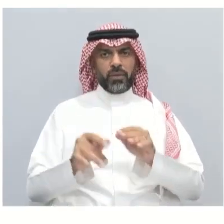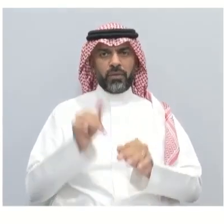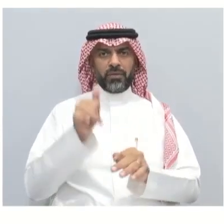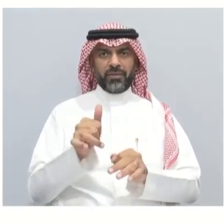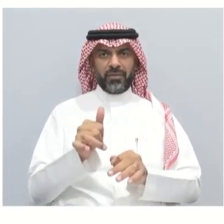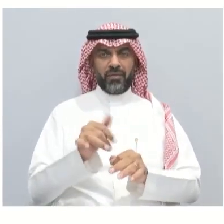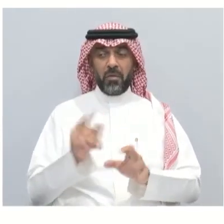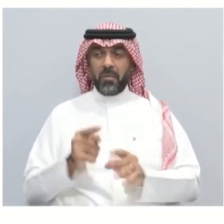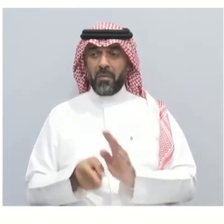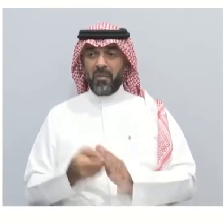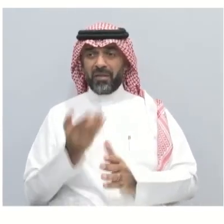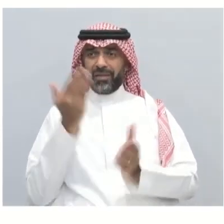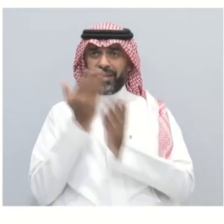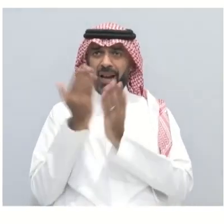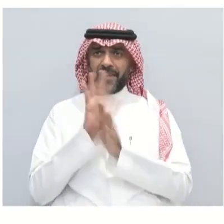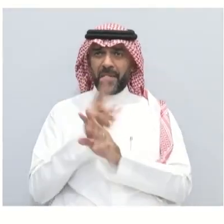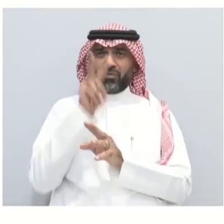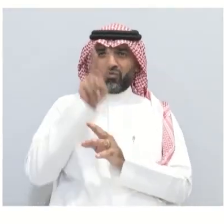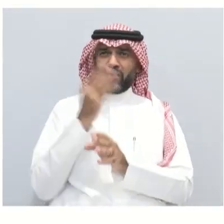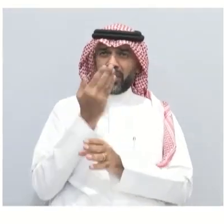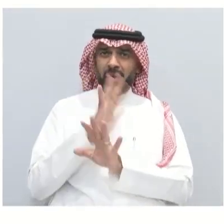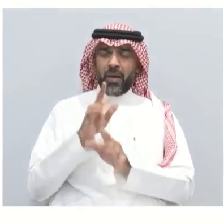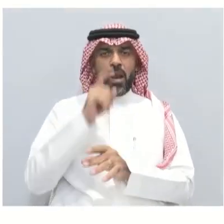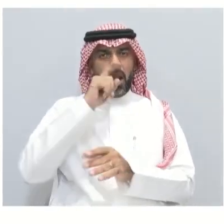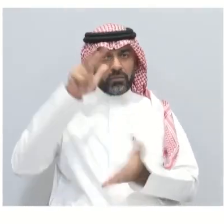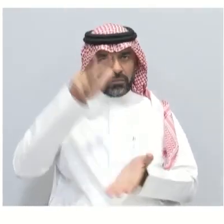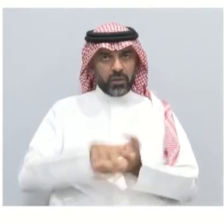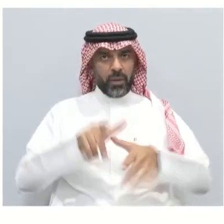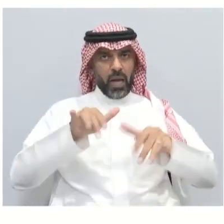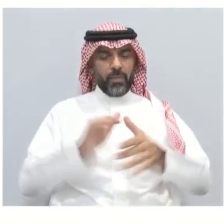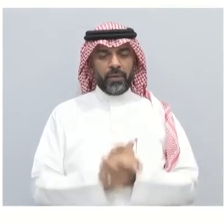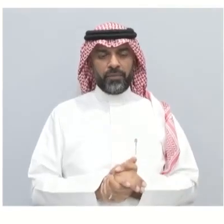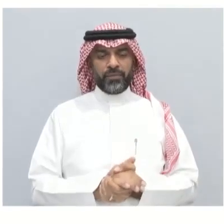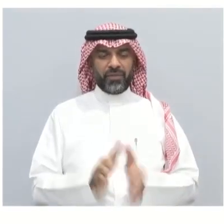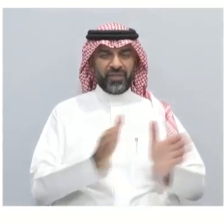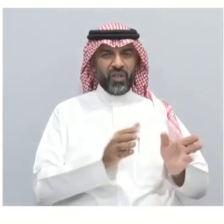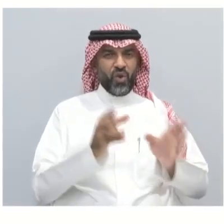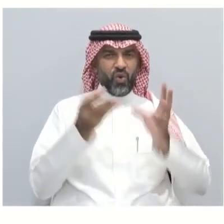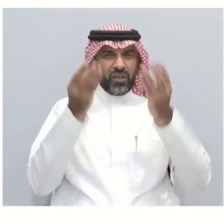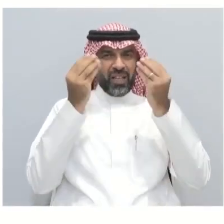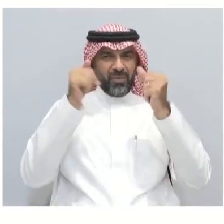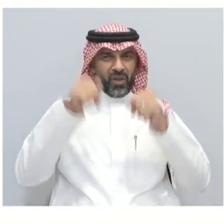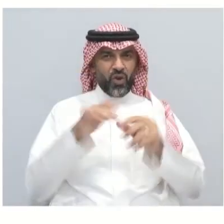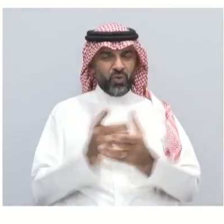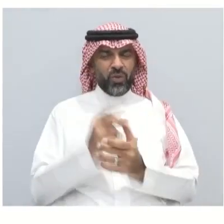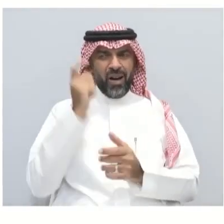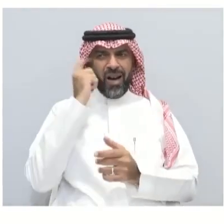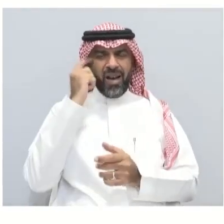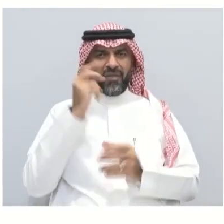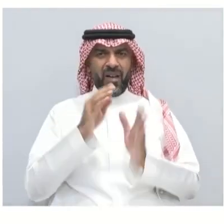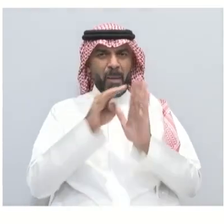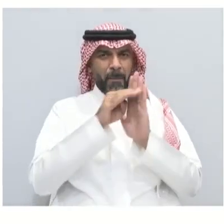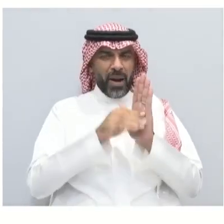فهو ليس فقط دراسه نظريه ماذا تعلمنا في درسنا اليوم تعرفنا على برامج